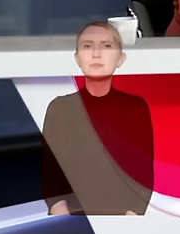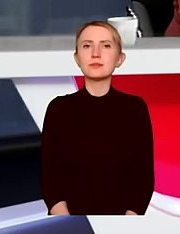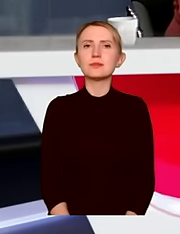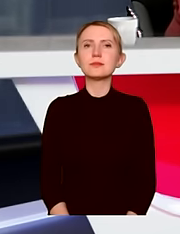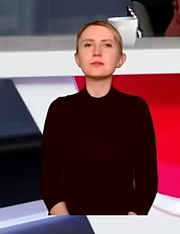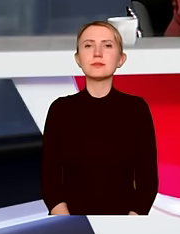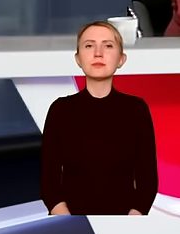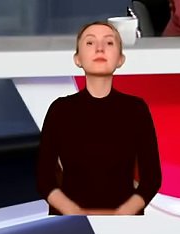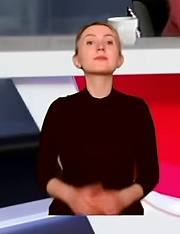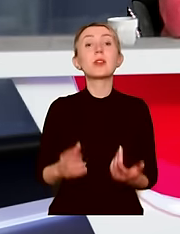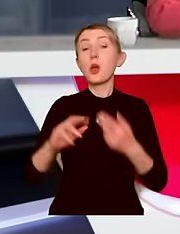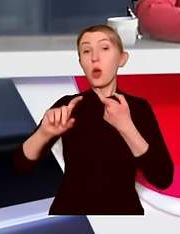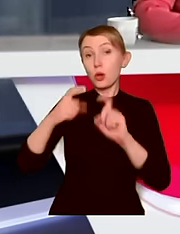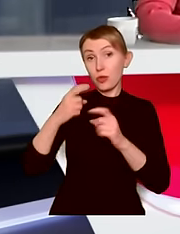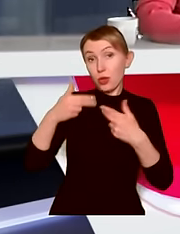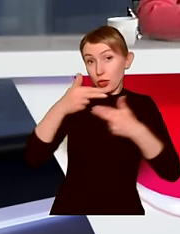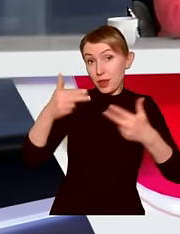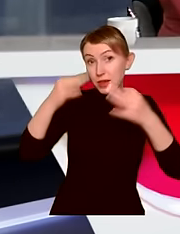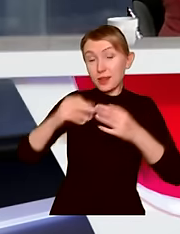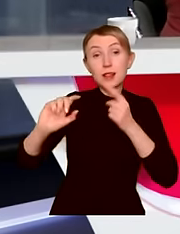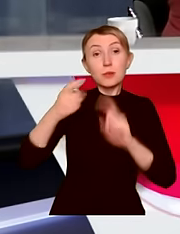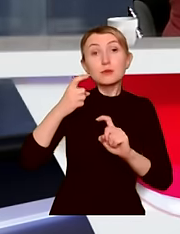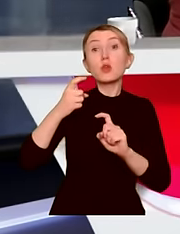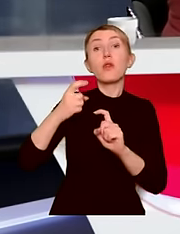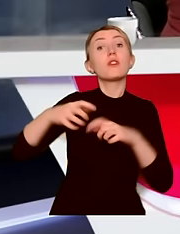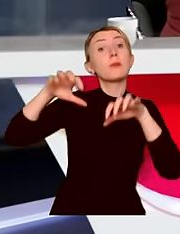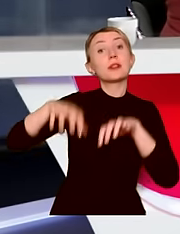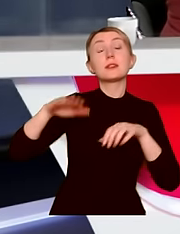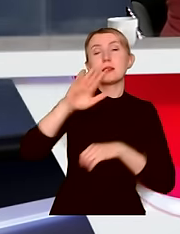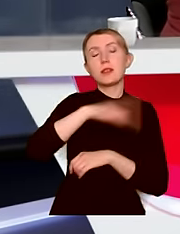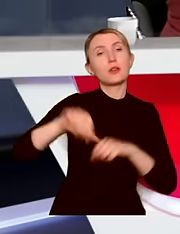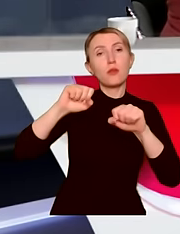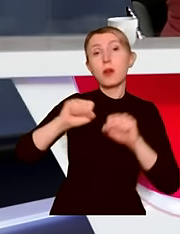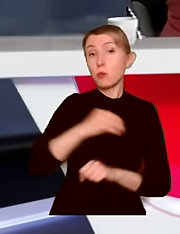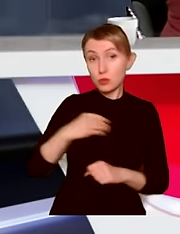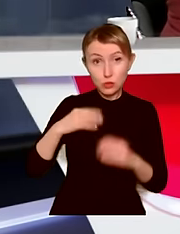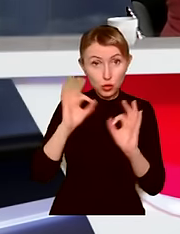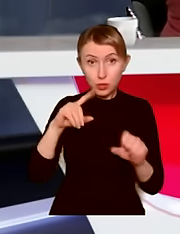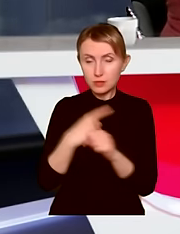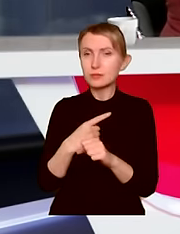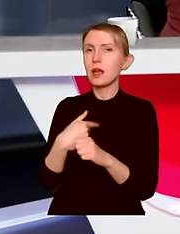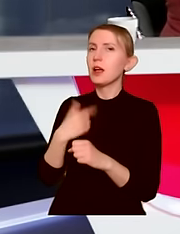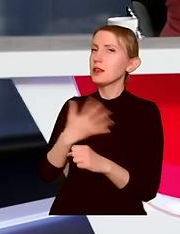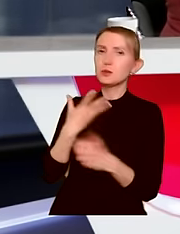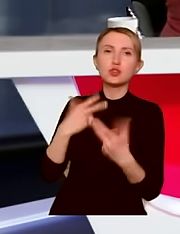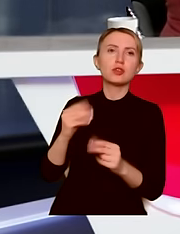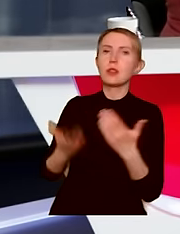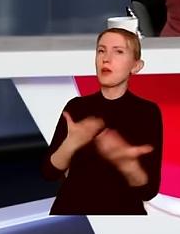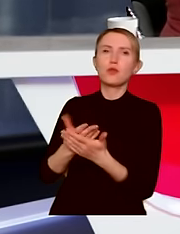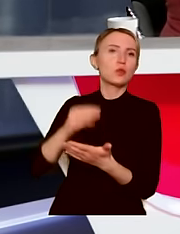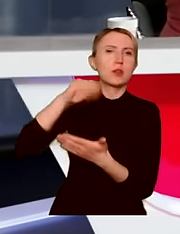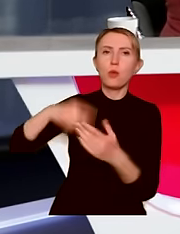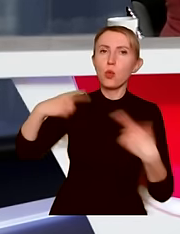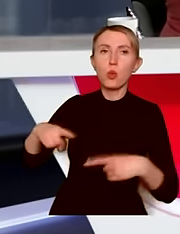dobrym pomysłem? Ja osobiście uważam, że nie i też pod tym wnioskiem się nie podpisałam. Nie będę głosowała za